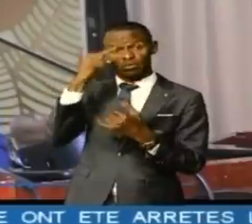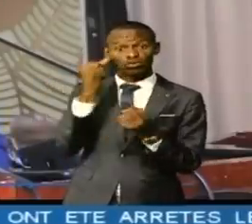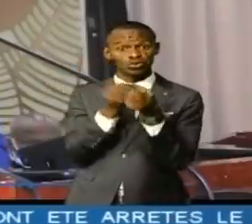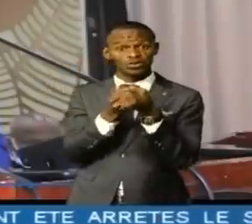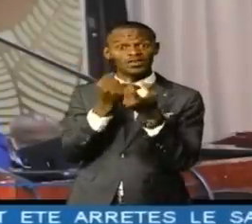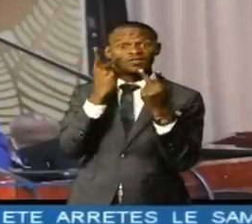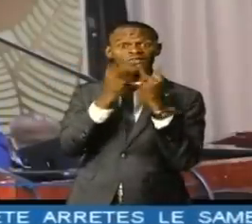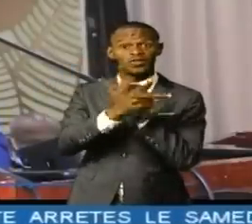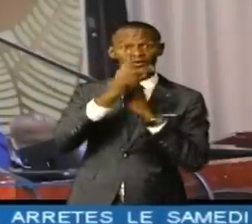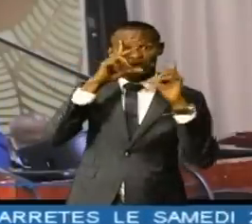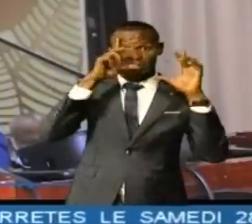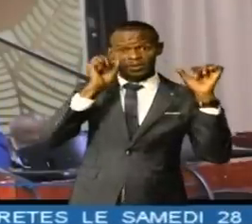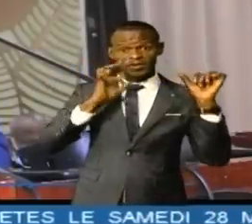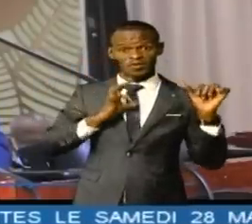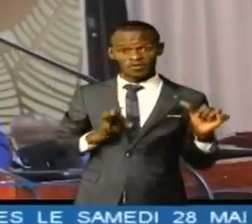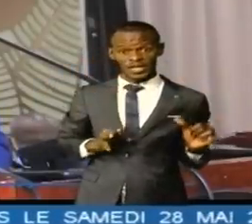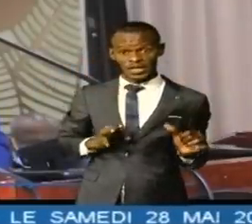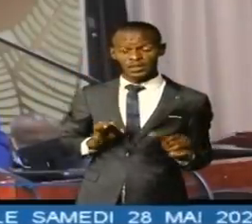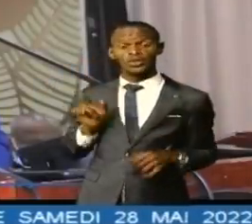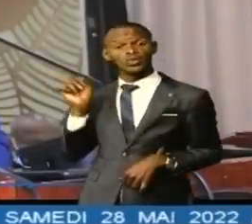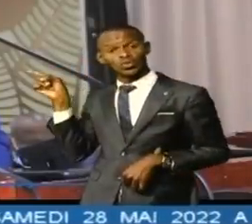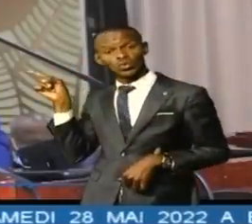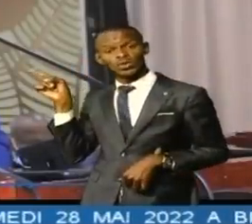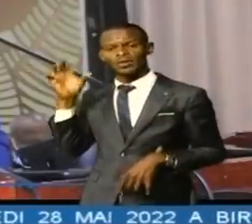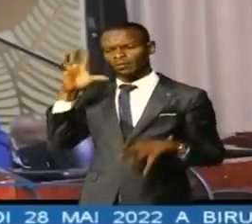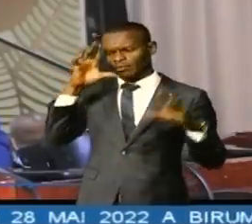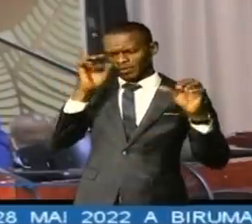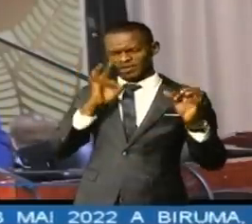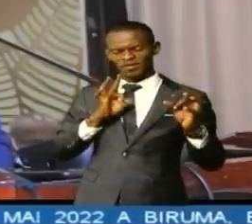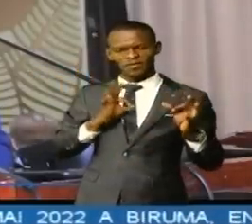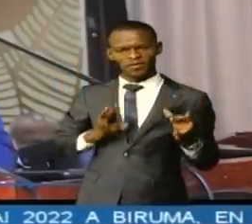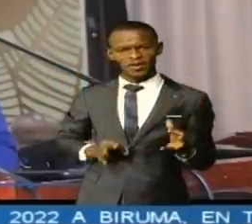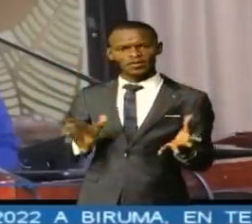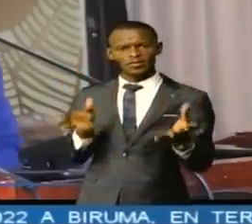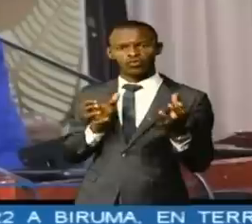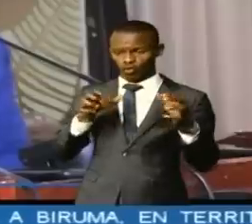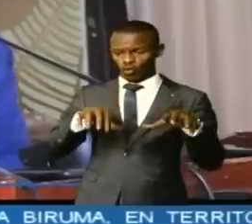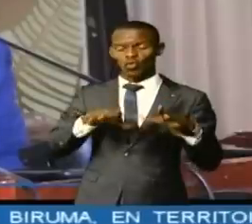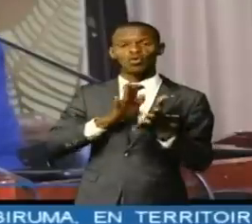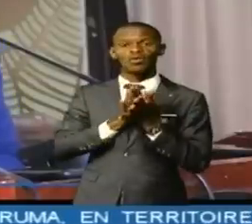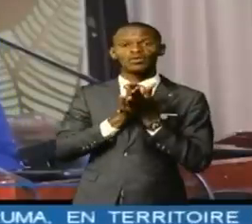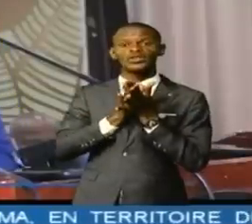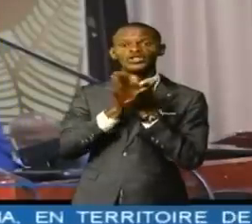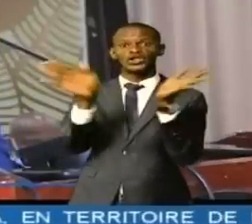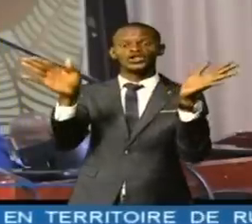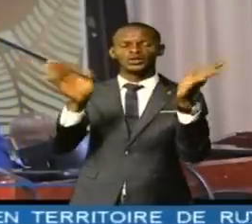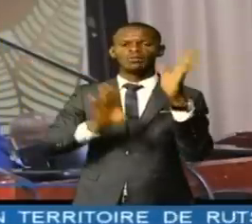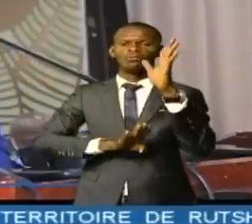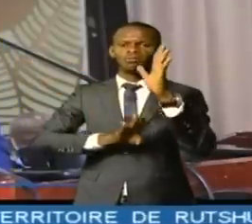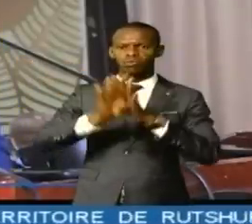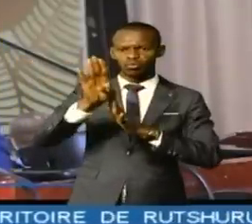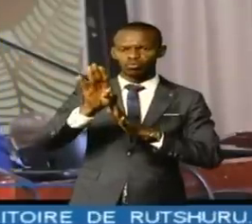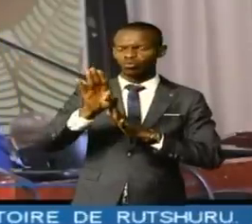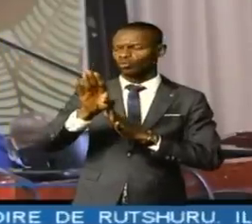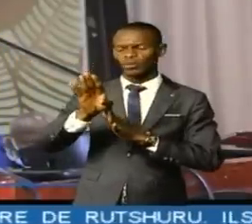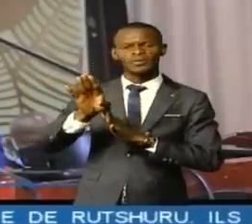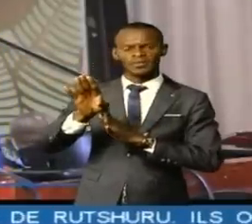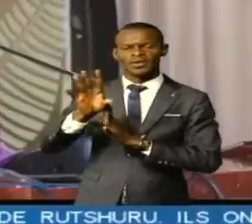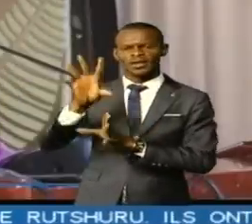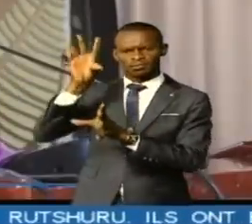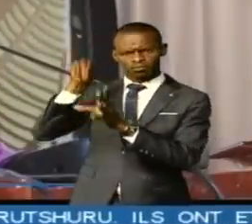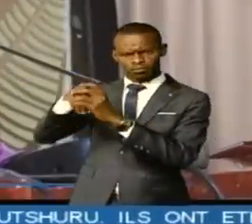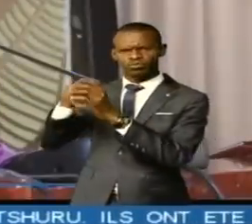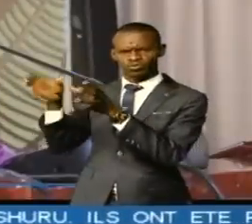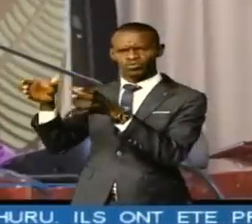monde, en encourageant des partenariats bi- et multilatéraux dans tous les domaines, dont celui de l'enseignement supérieur